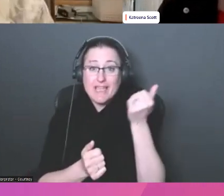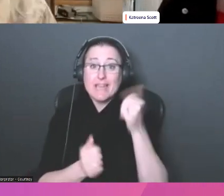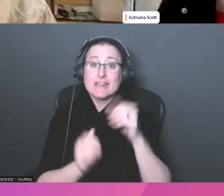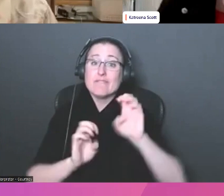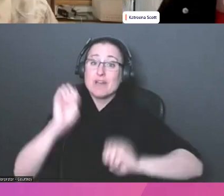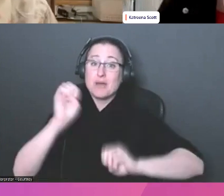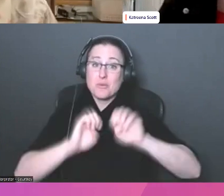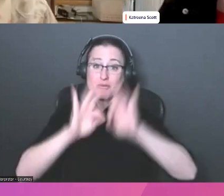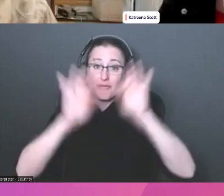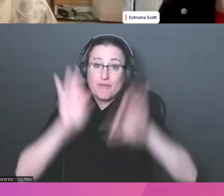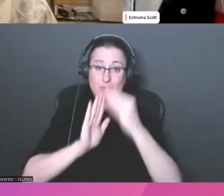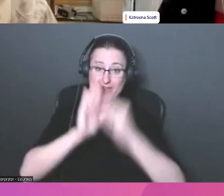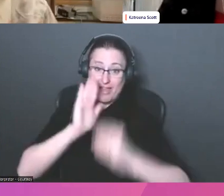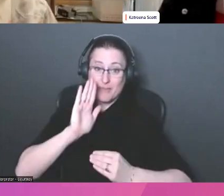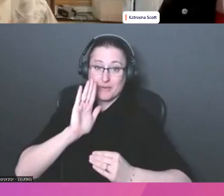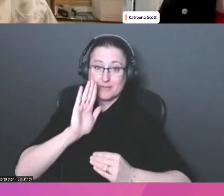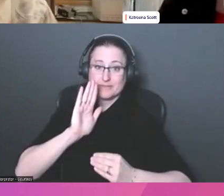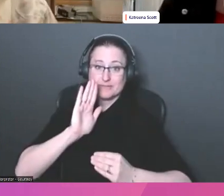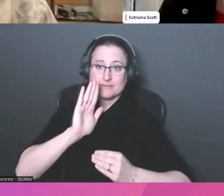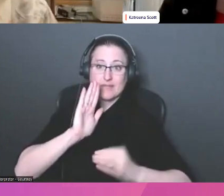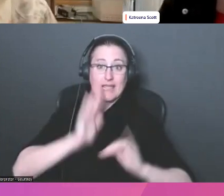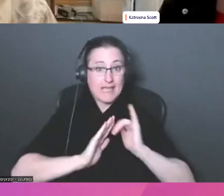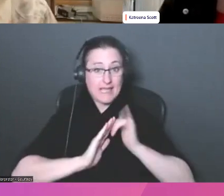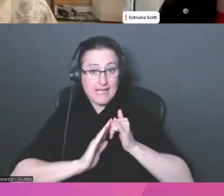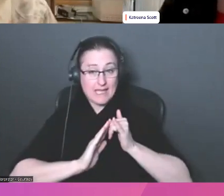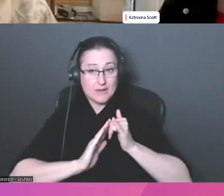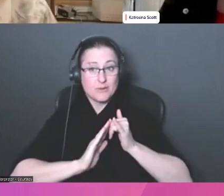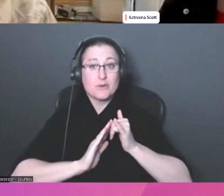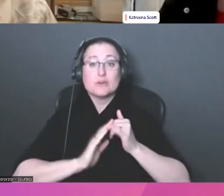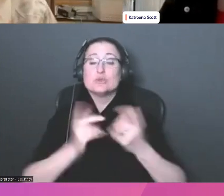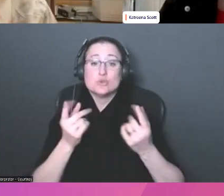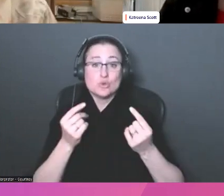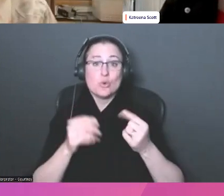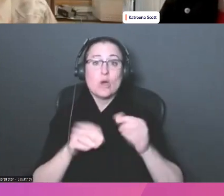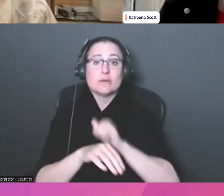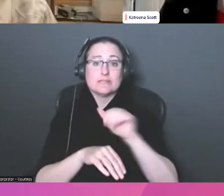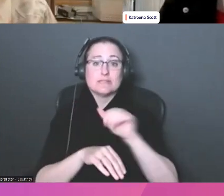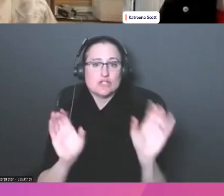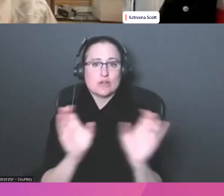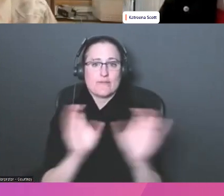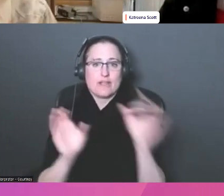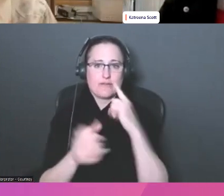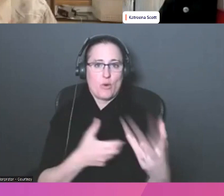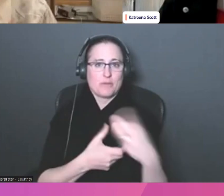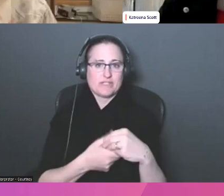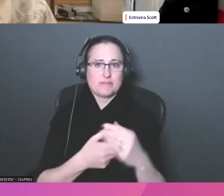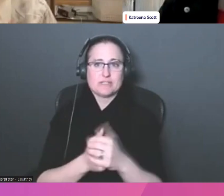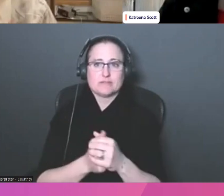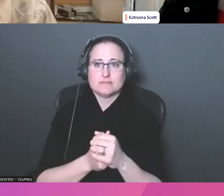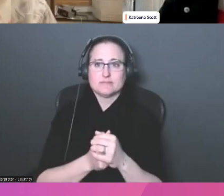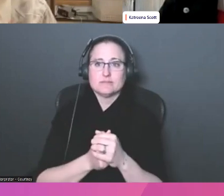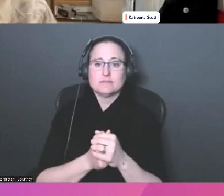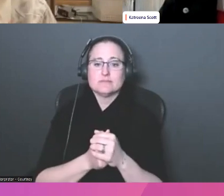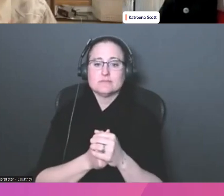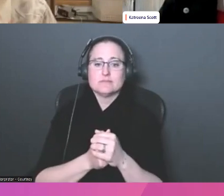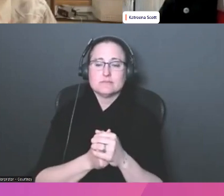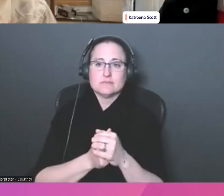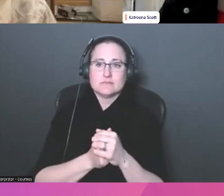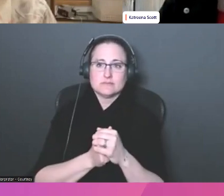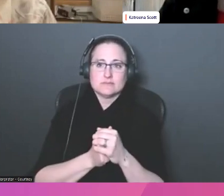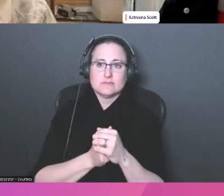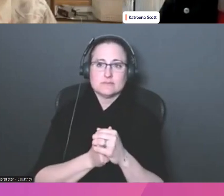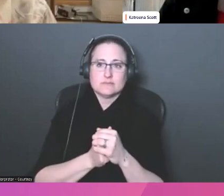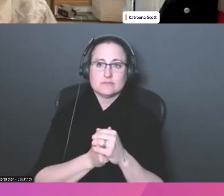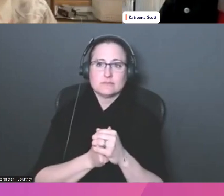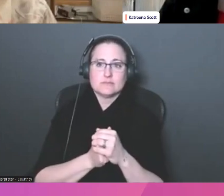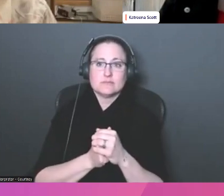pas de compléter votre formulaire d'évaluation afin de vous recevoir un certificat de participation. Un lien